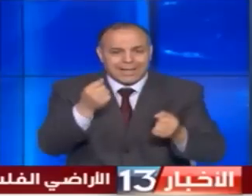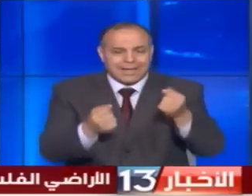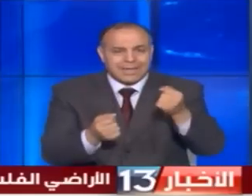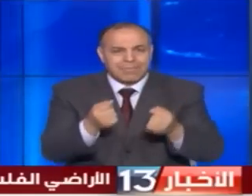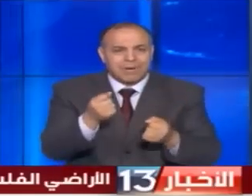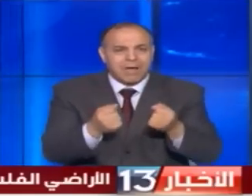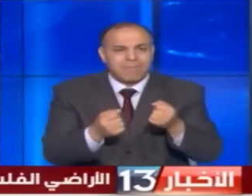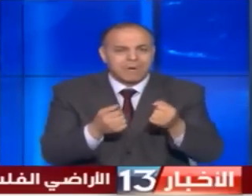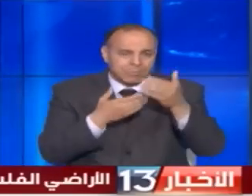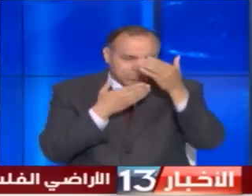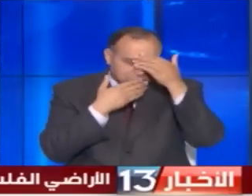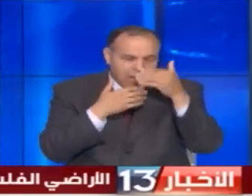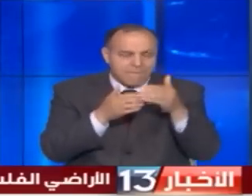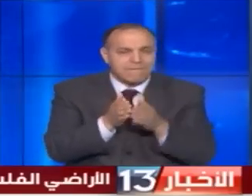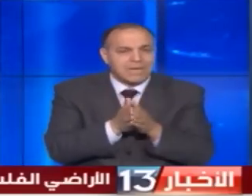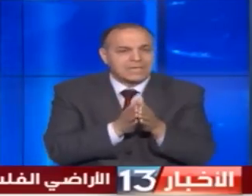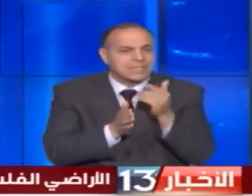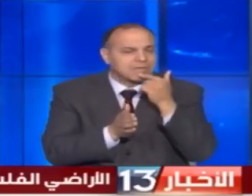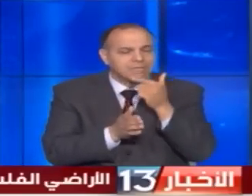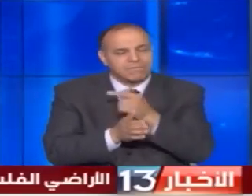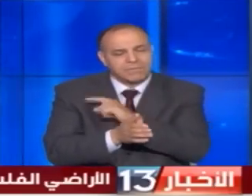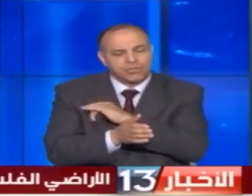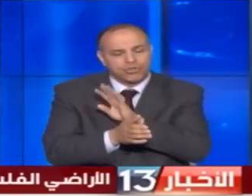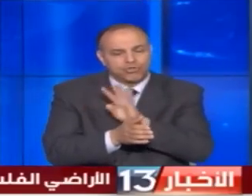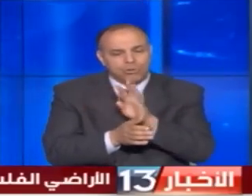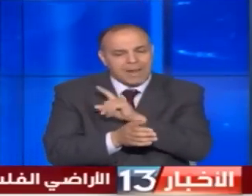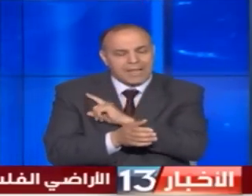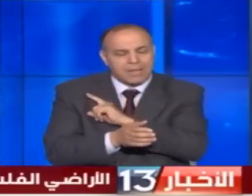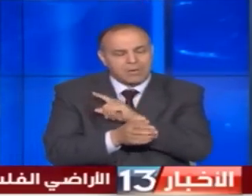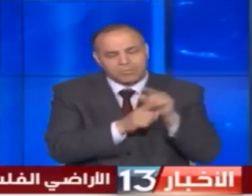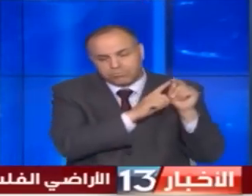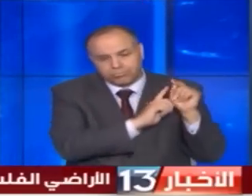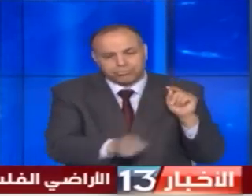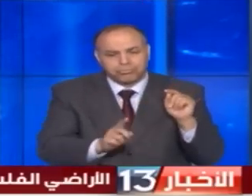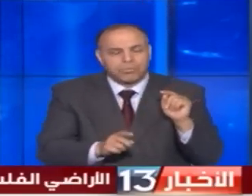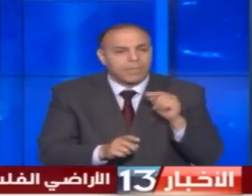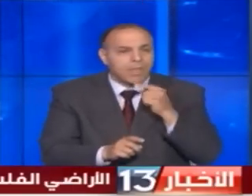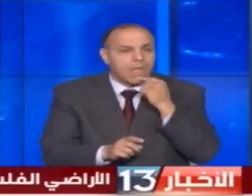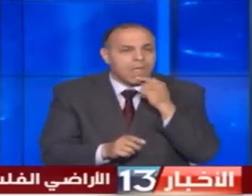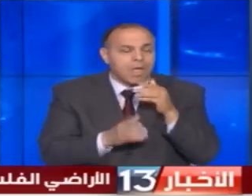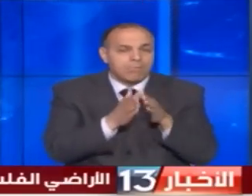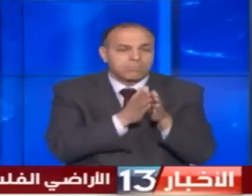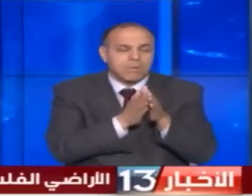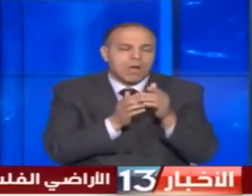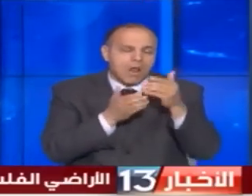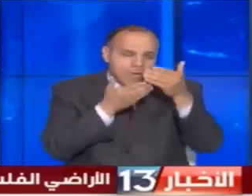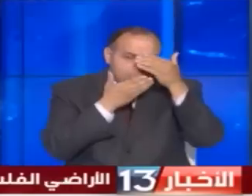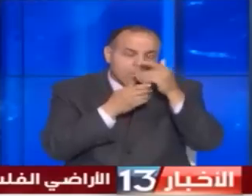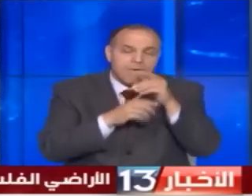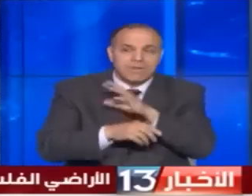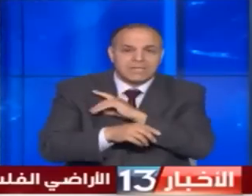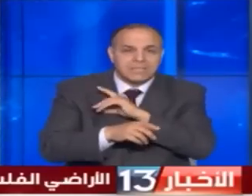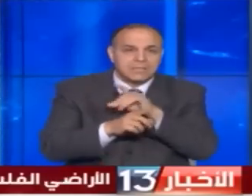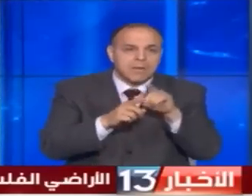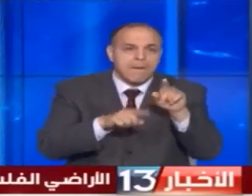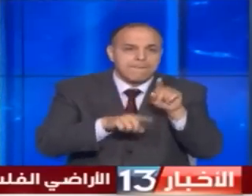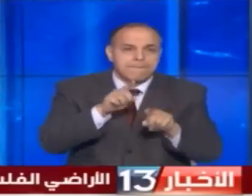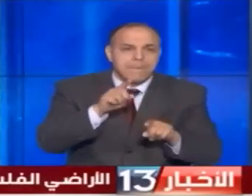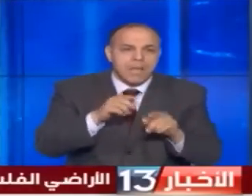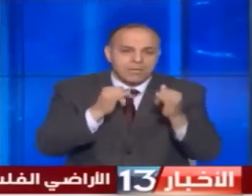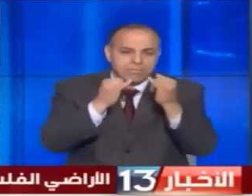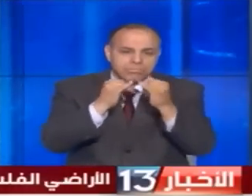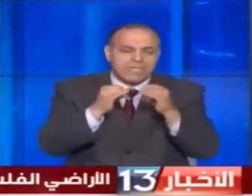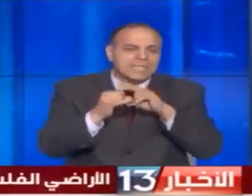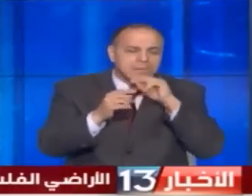للمقاومه الفلسطينيه في بيت حانون شمال القطاع فيما ردت المقاومه الفلسطينيه استهدف بعض المستوطنات